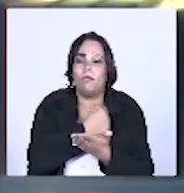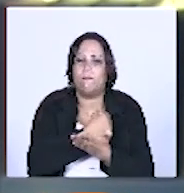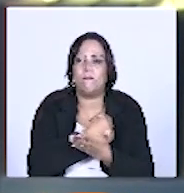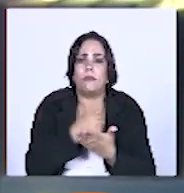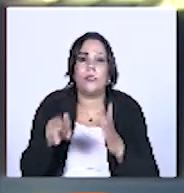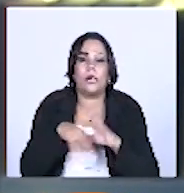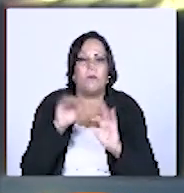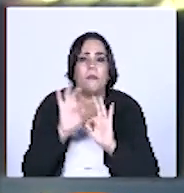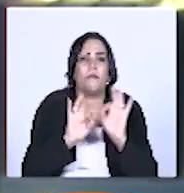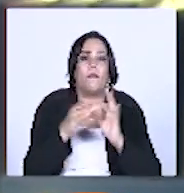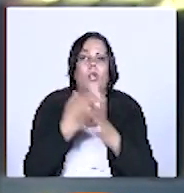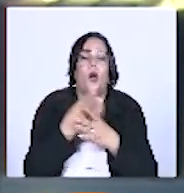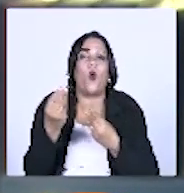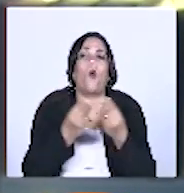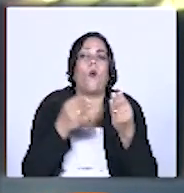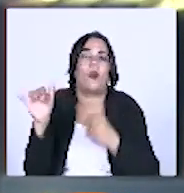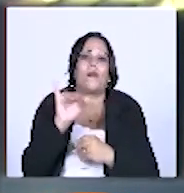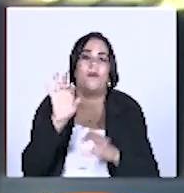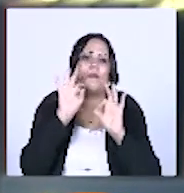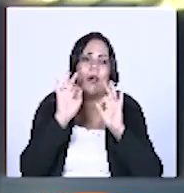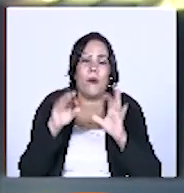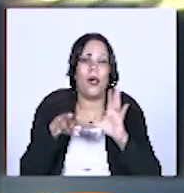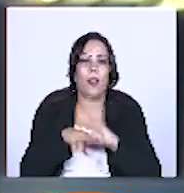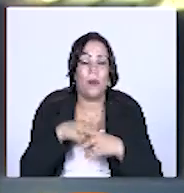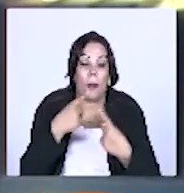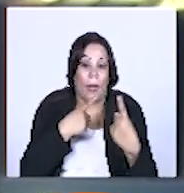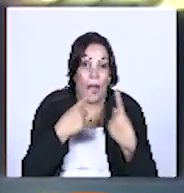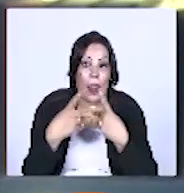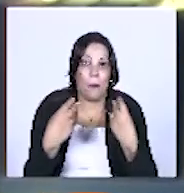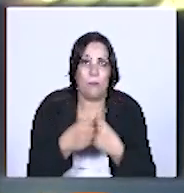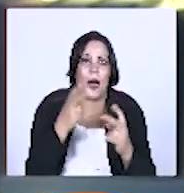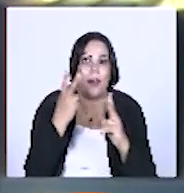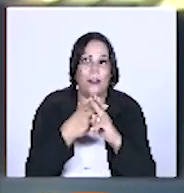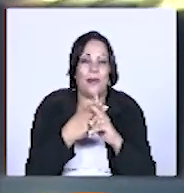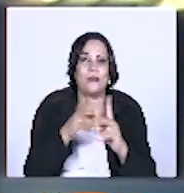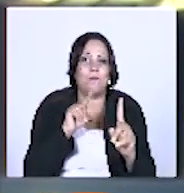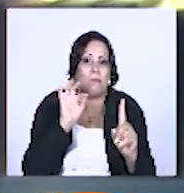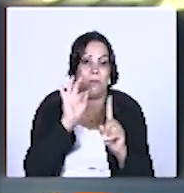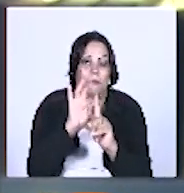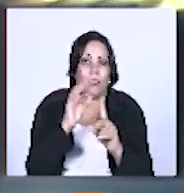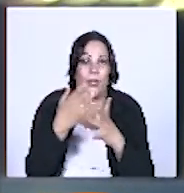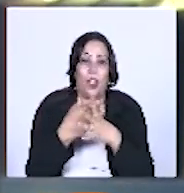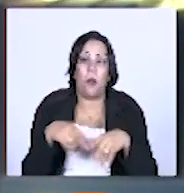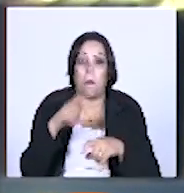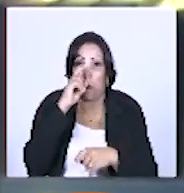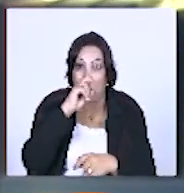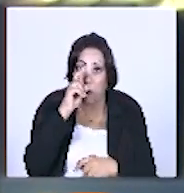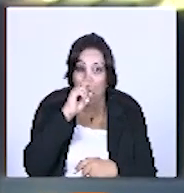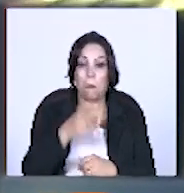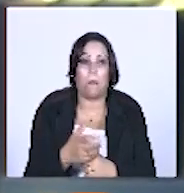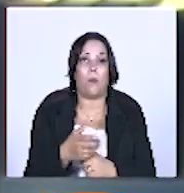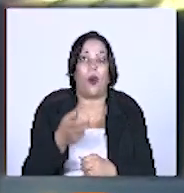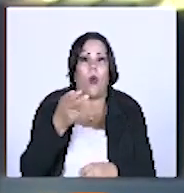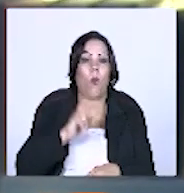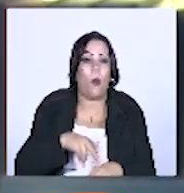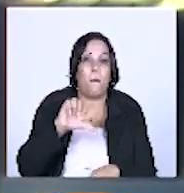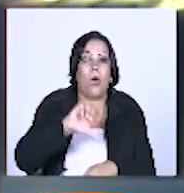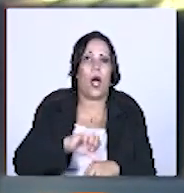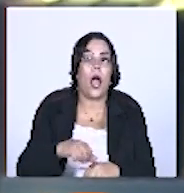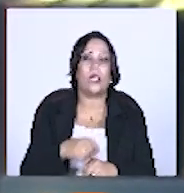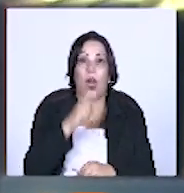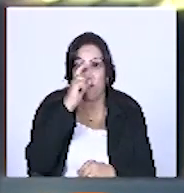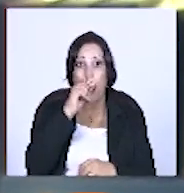مساله مهمه جدا كان حوار مهم قوي ان انت تتحاور مع الناس مباشره على مستوى القريه وعلى مستوى النجع وعلى مستوى